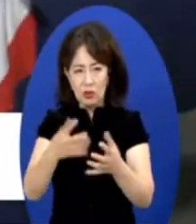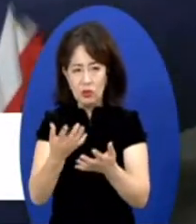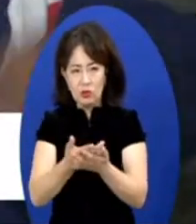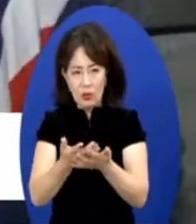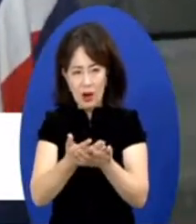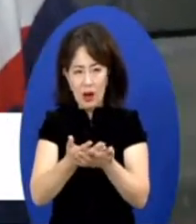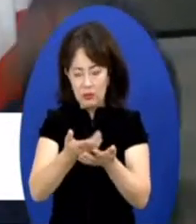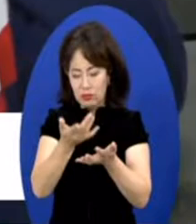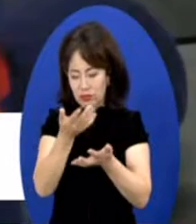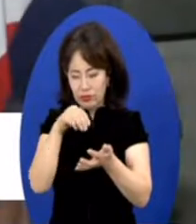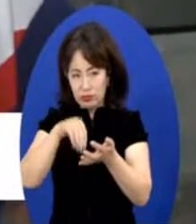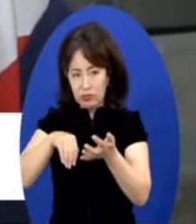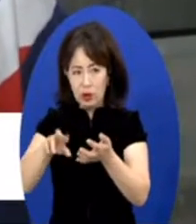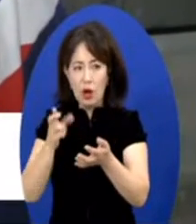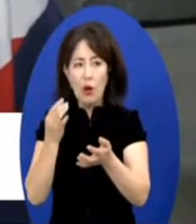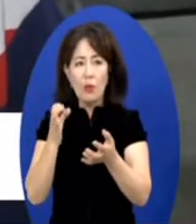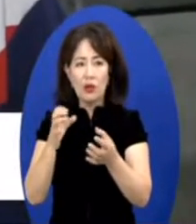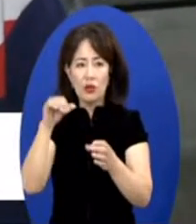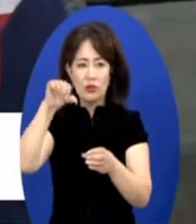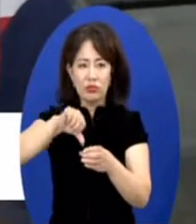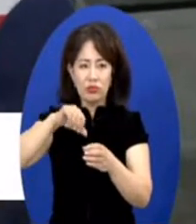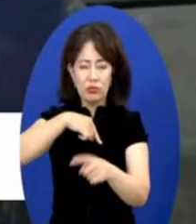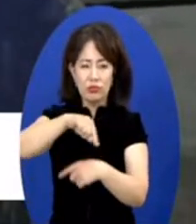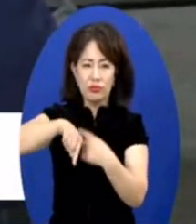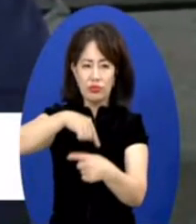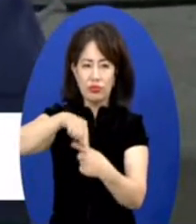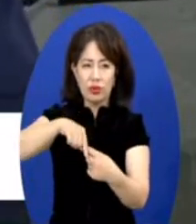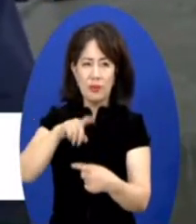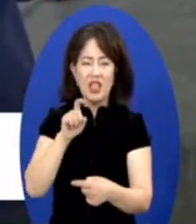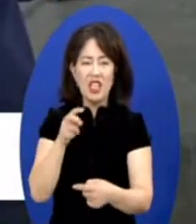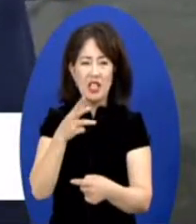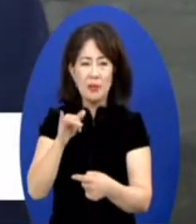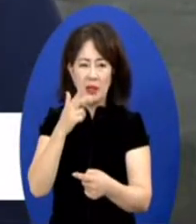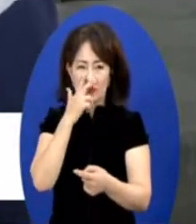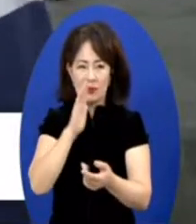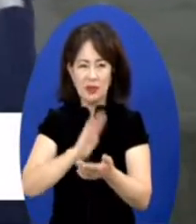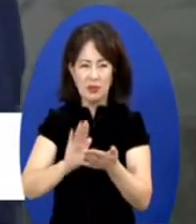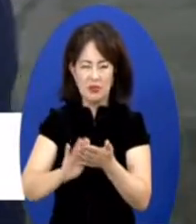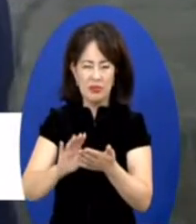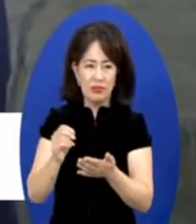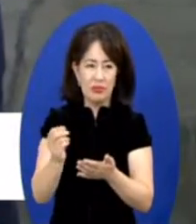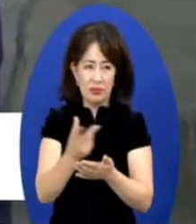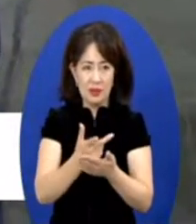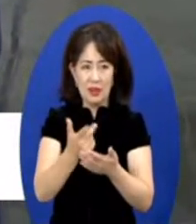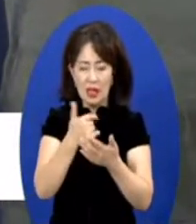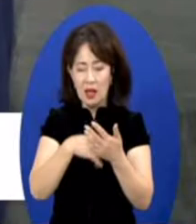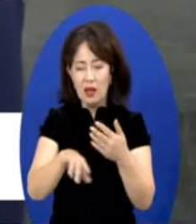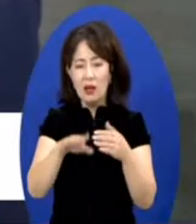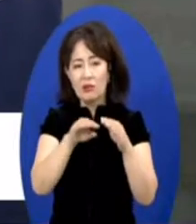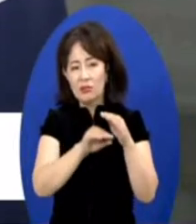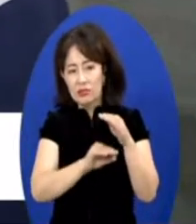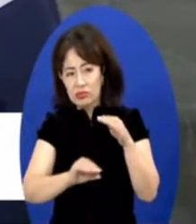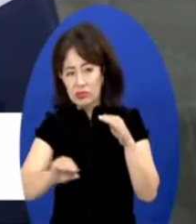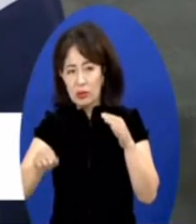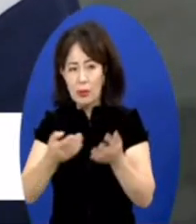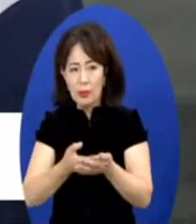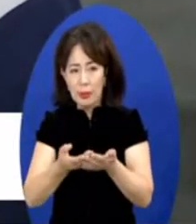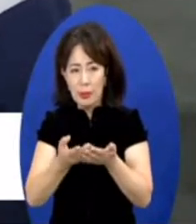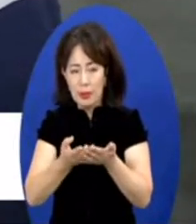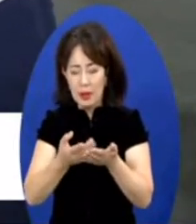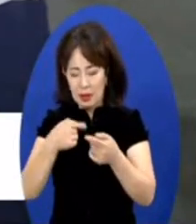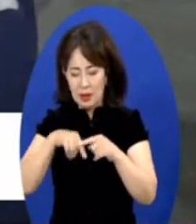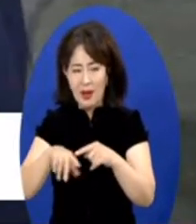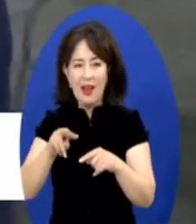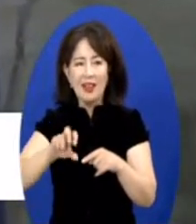готно. Доошлогч нөгөө хоцсуудыг хийж өгнө. Тэгээд хиймэн цэвэрлэгээнд ороод тэнд. Нааша гарч ирэх хэвтэй дуугүйгт ороод